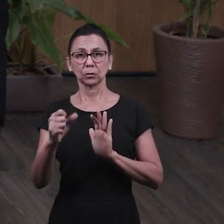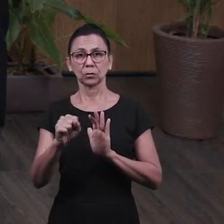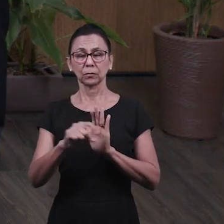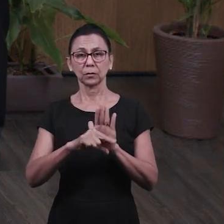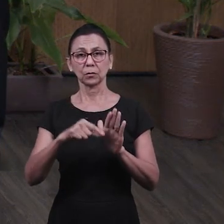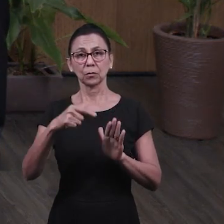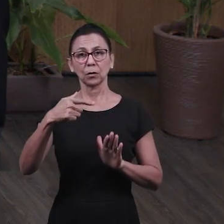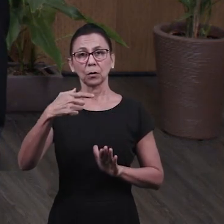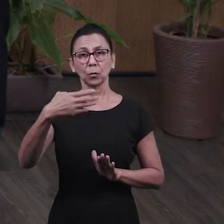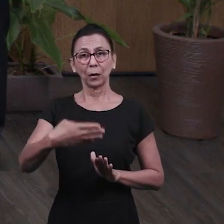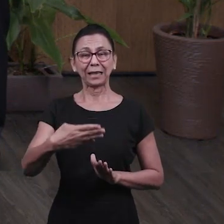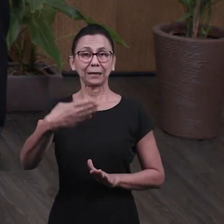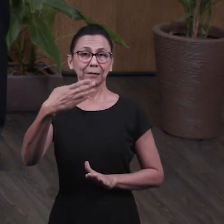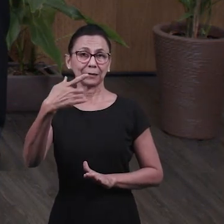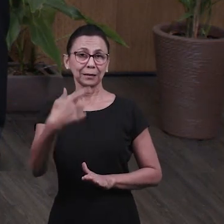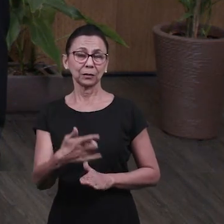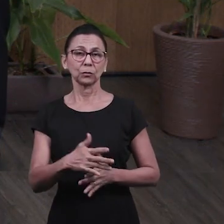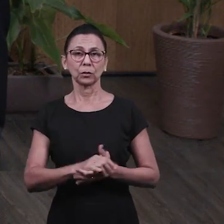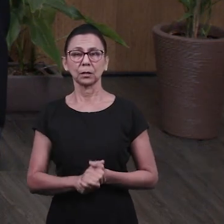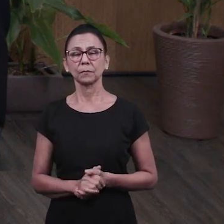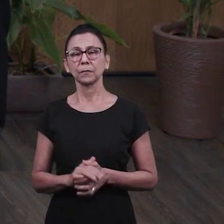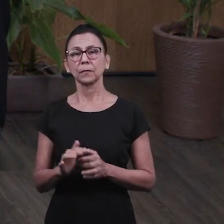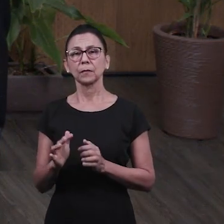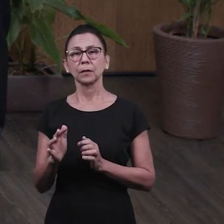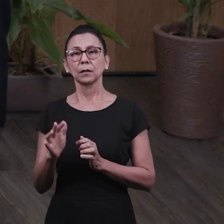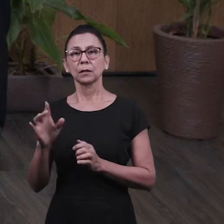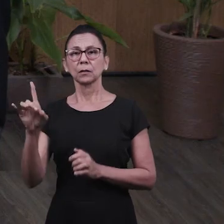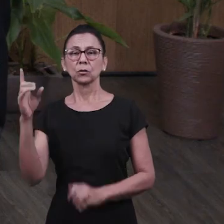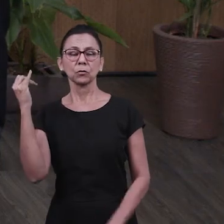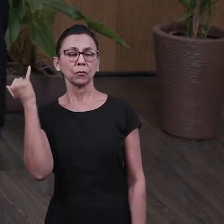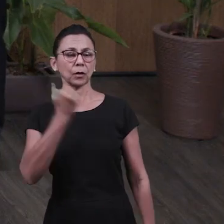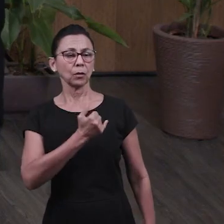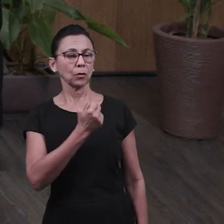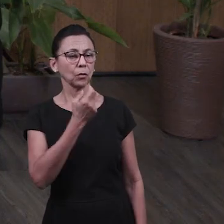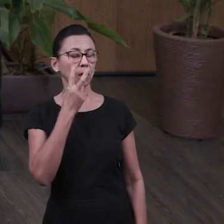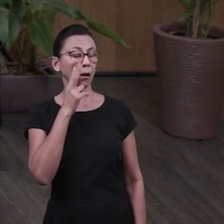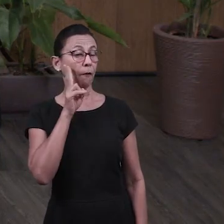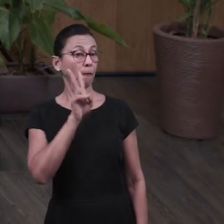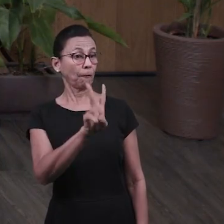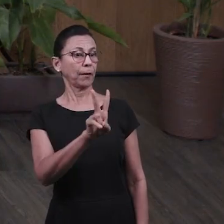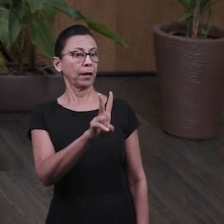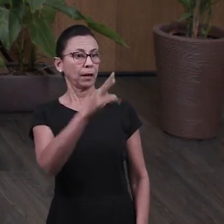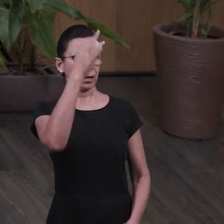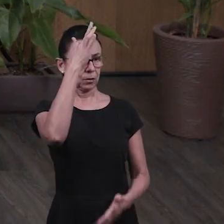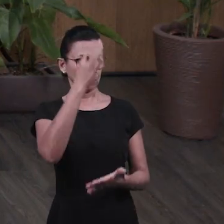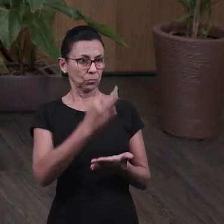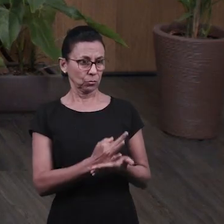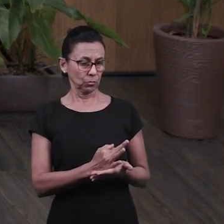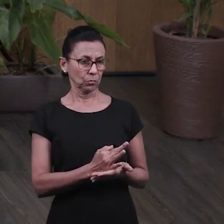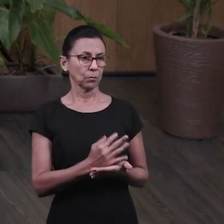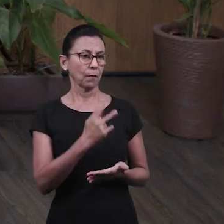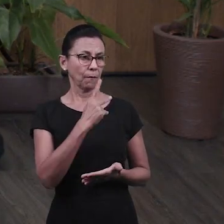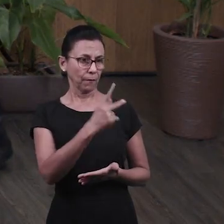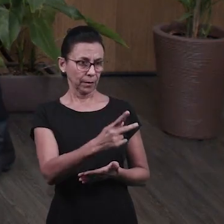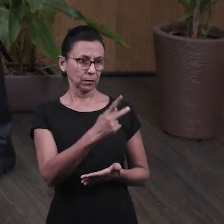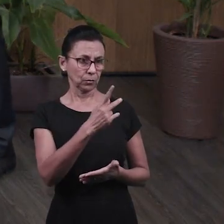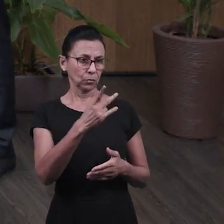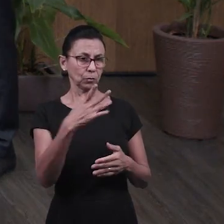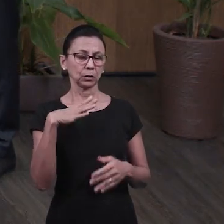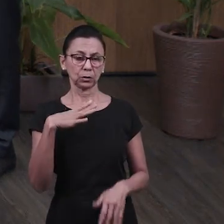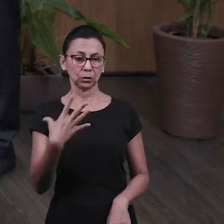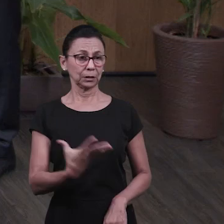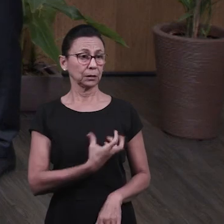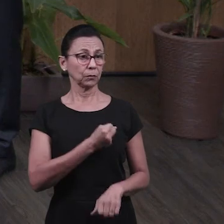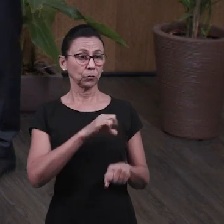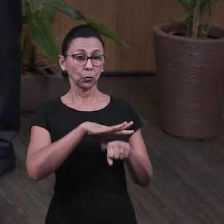42. Jésus lui a dit, vois, ta foi t'a sauvé. C'est-à-dire,